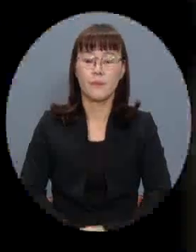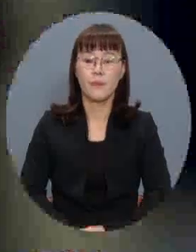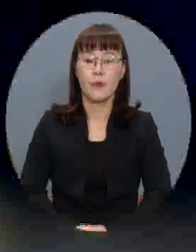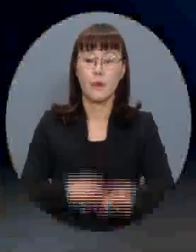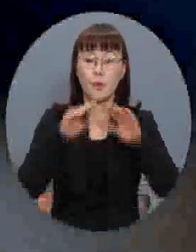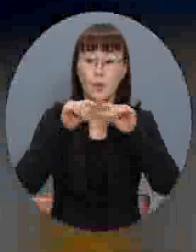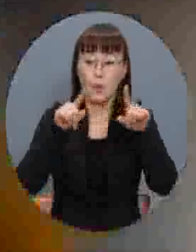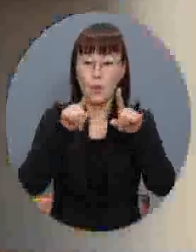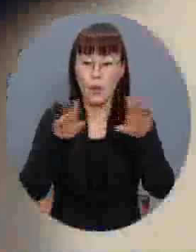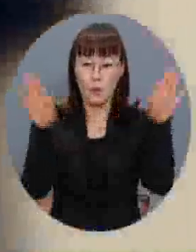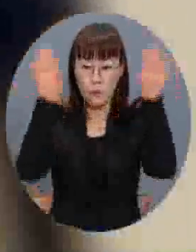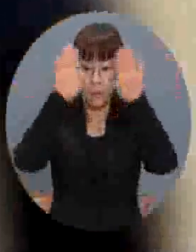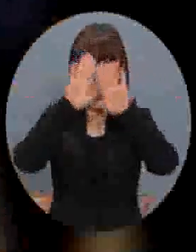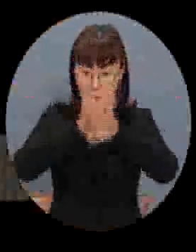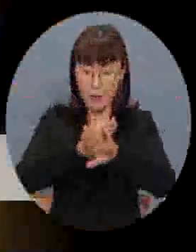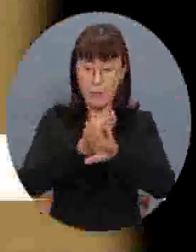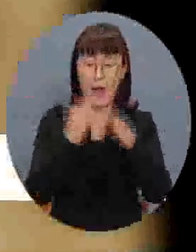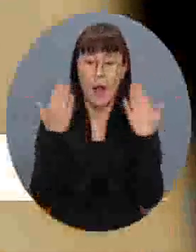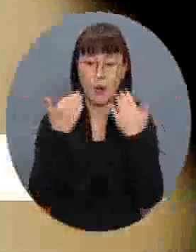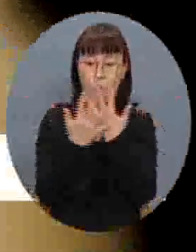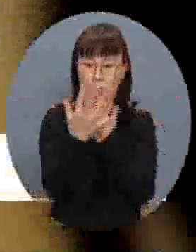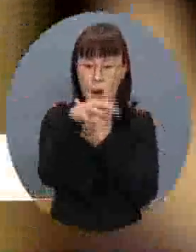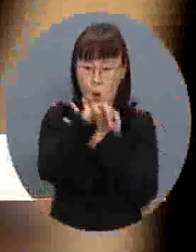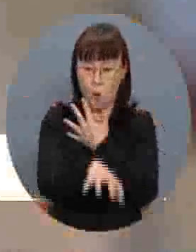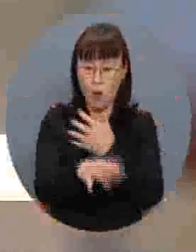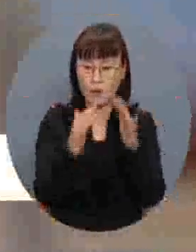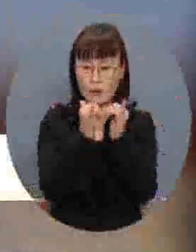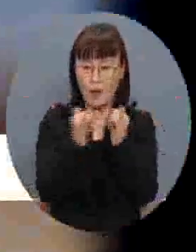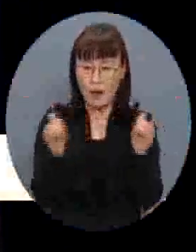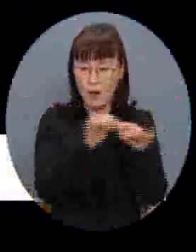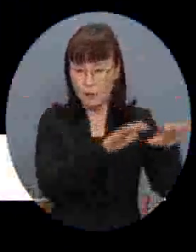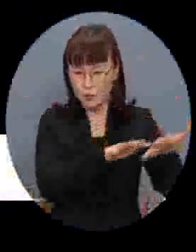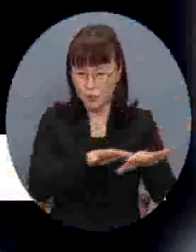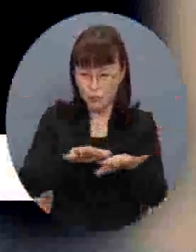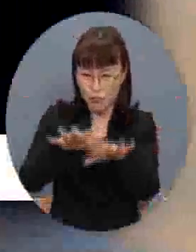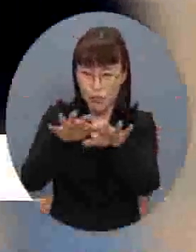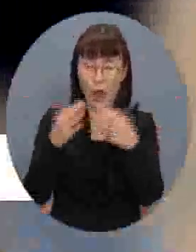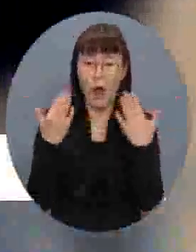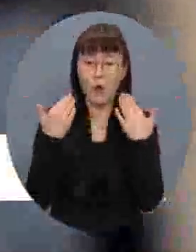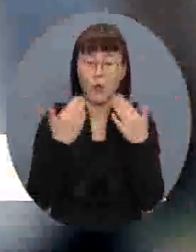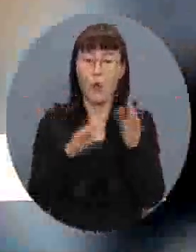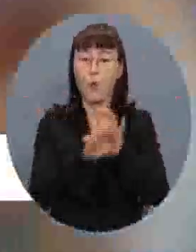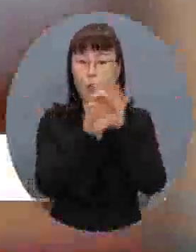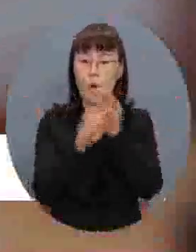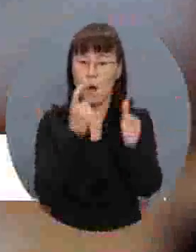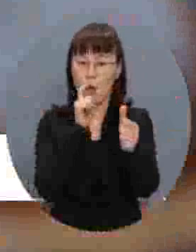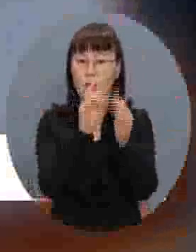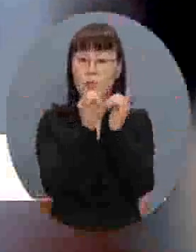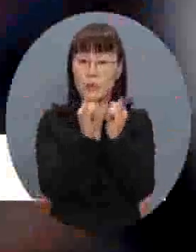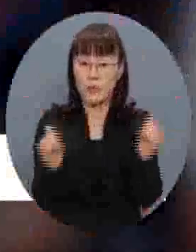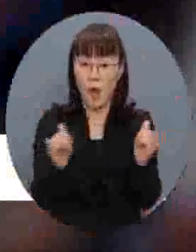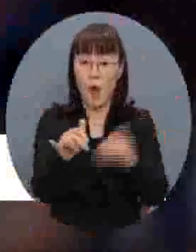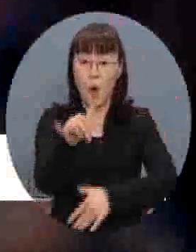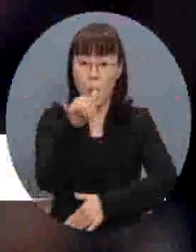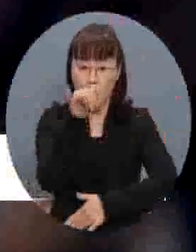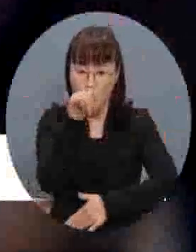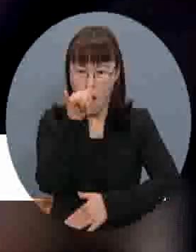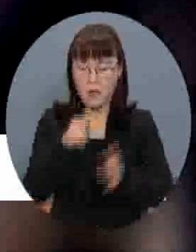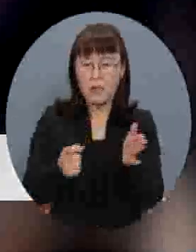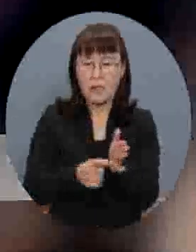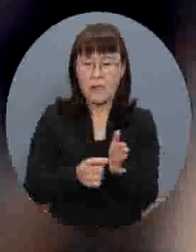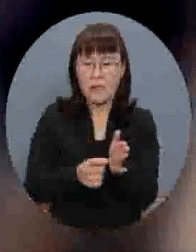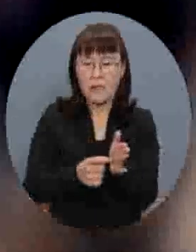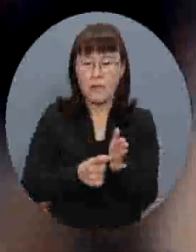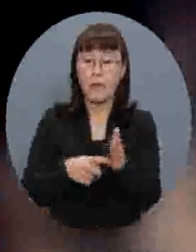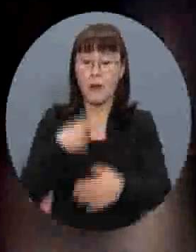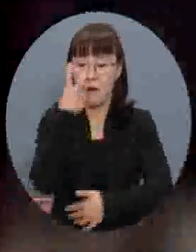주말 한밤중에 학교 강당으로 사람들이 몰려듭니다. 학교에서 코로나19 확진자가 나왔다는 말에 급히 검사를